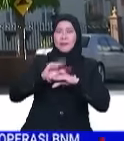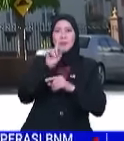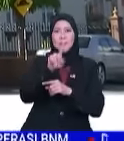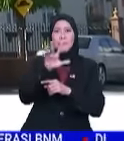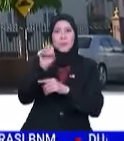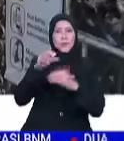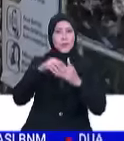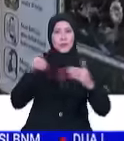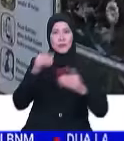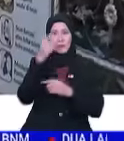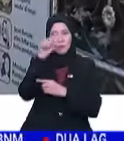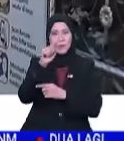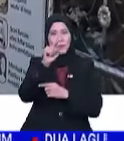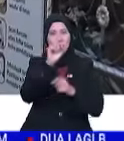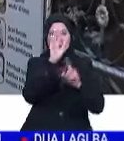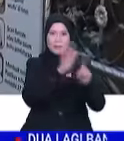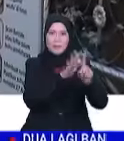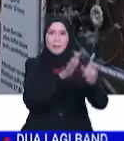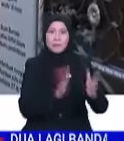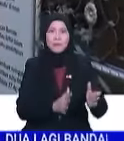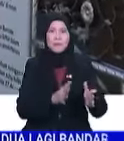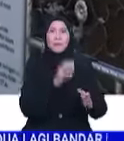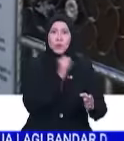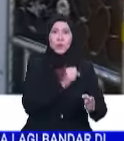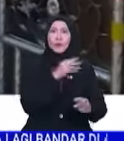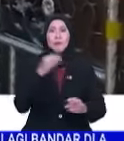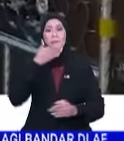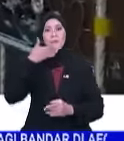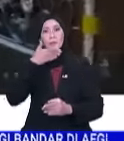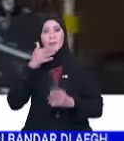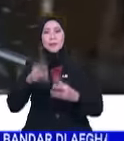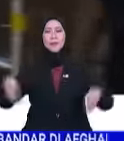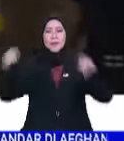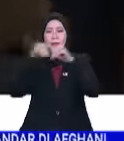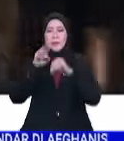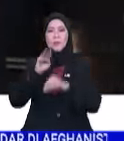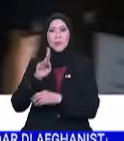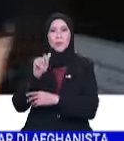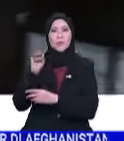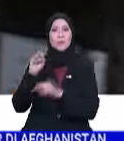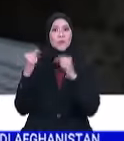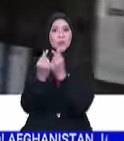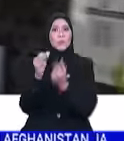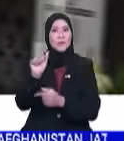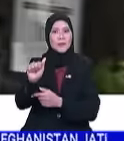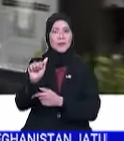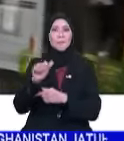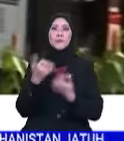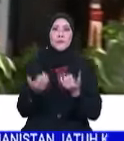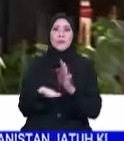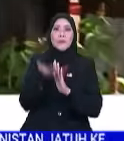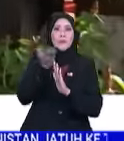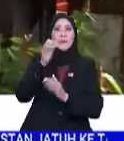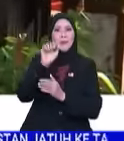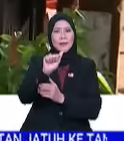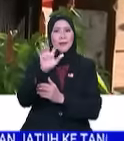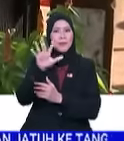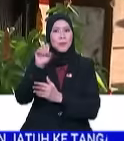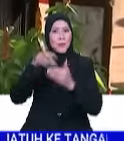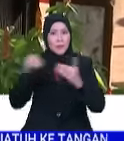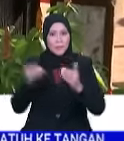RM150 kepada semua imam tua serta imam muda masjid mukim kategori A, selain kenaikan allowan sebanyak